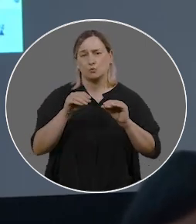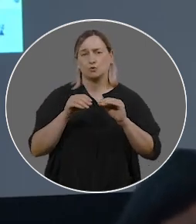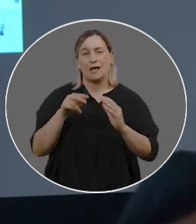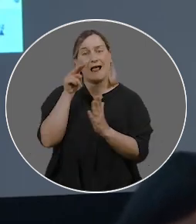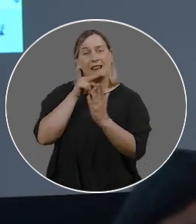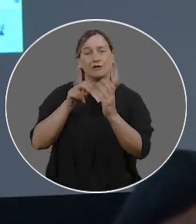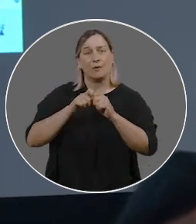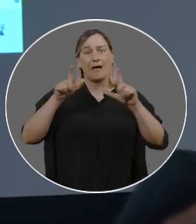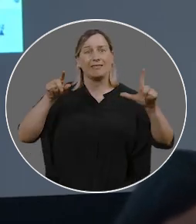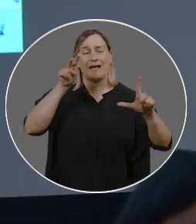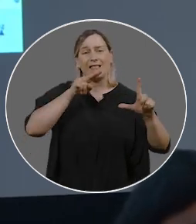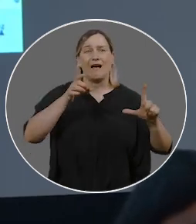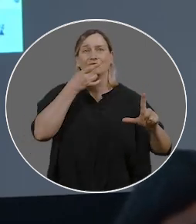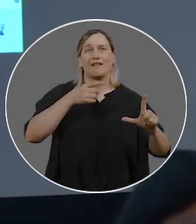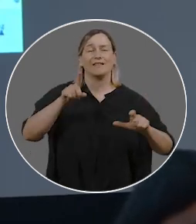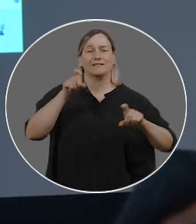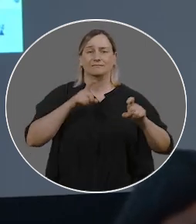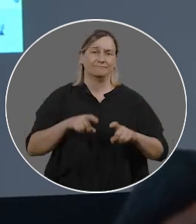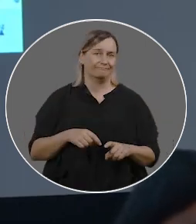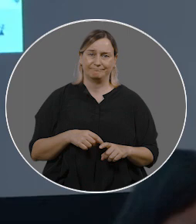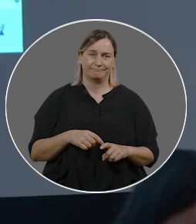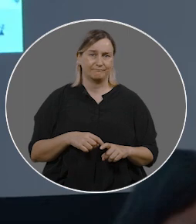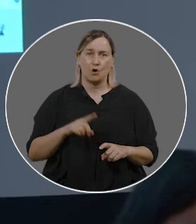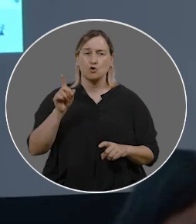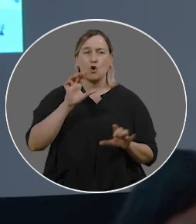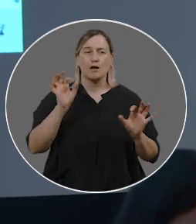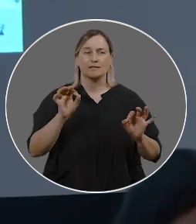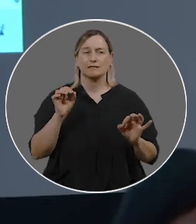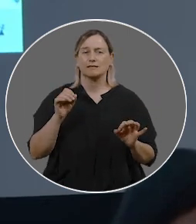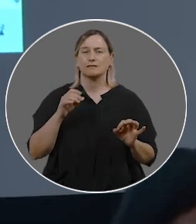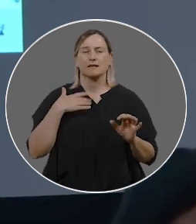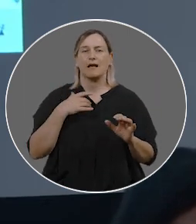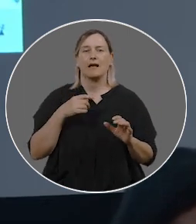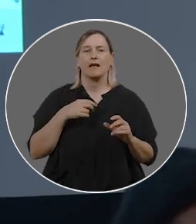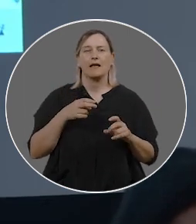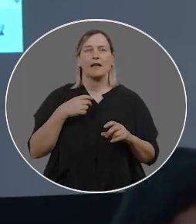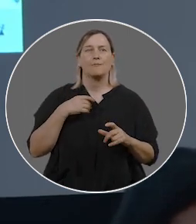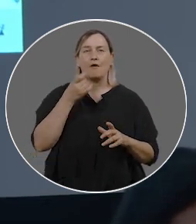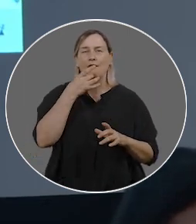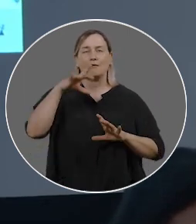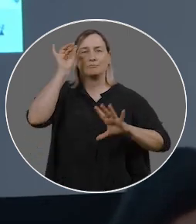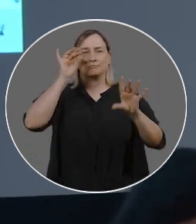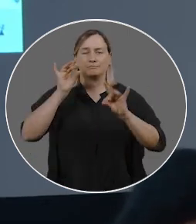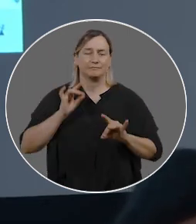pantalla. No és, és a dir, no és una cosa tan intuïtiva, no? Té una sèrie